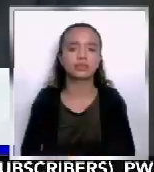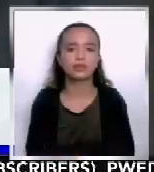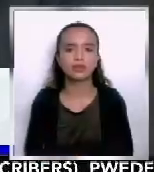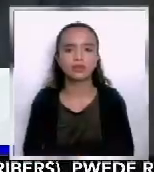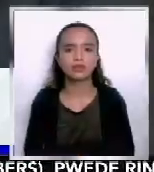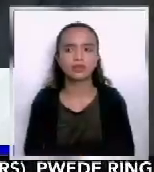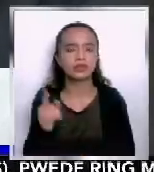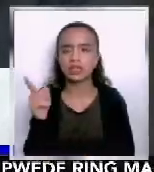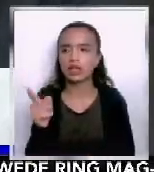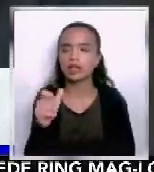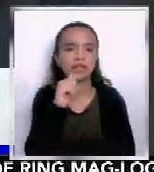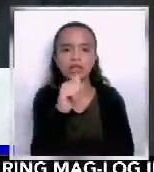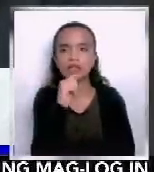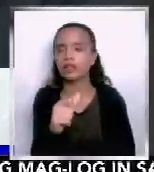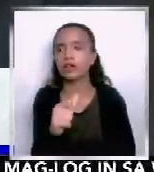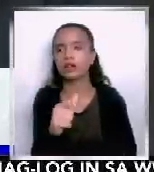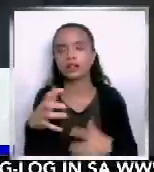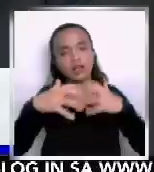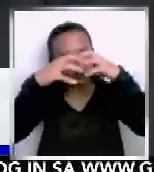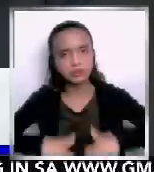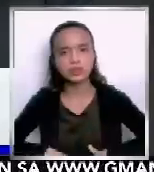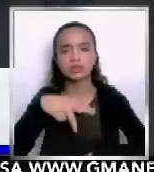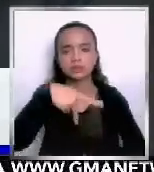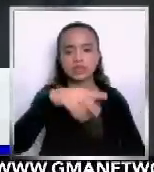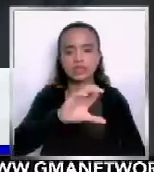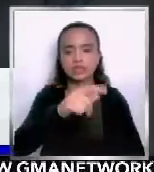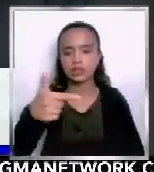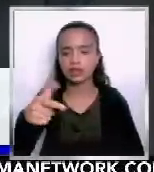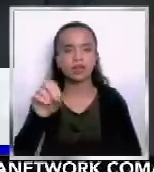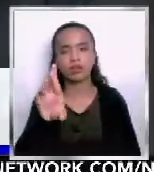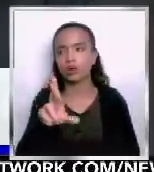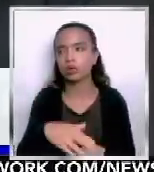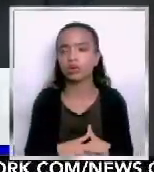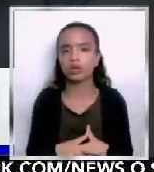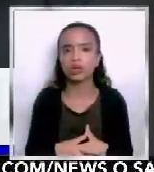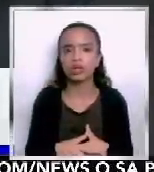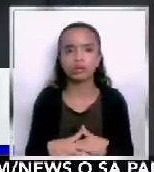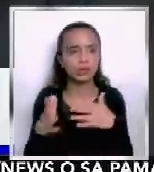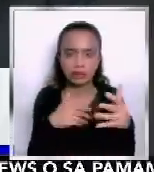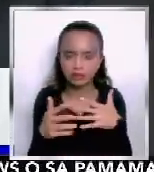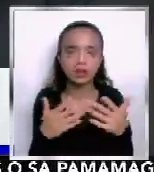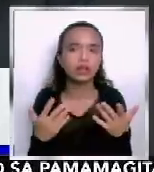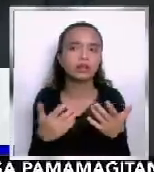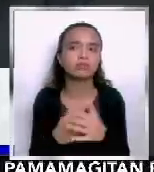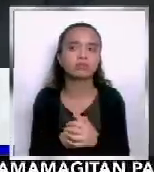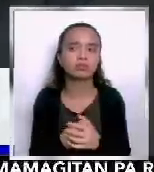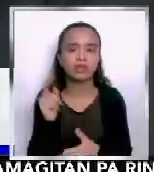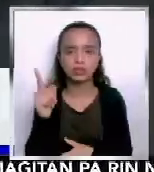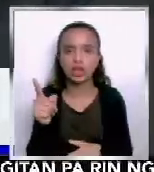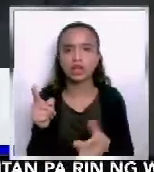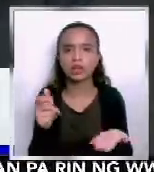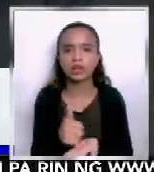not abolish PCGG or initiate any move to that effect. He will strengthen